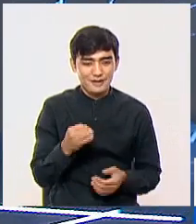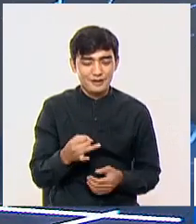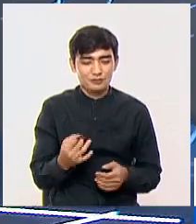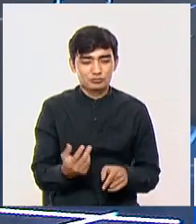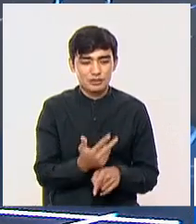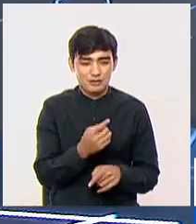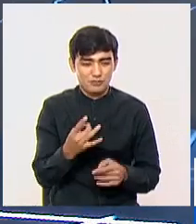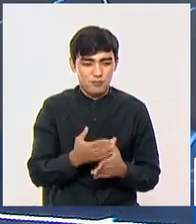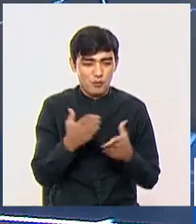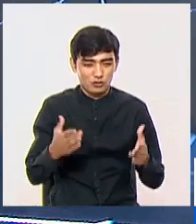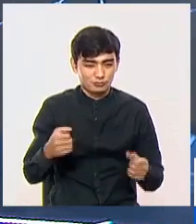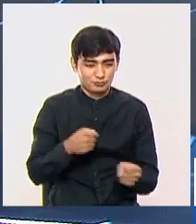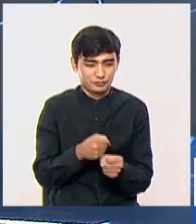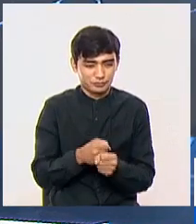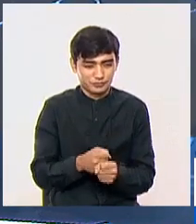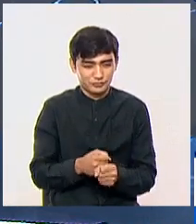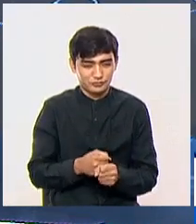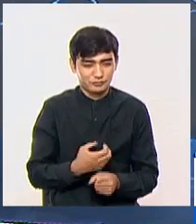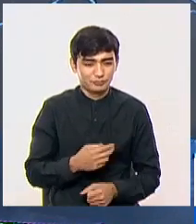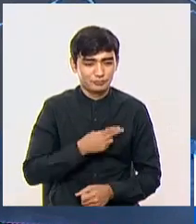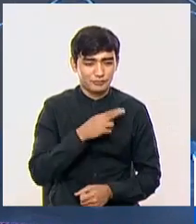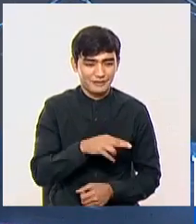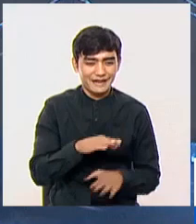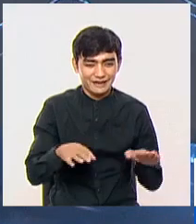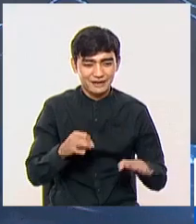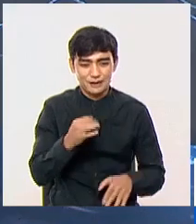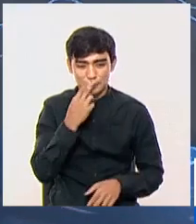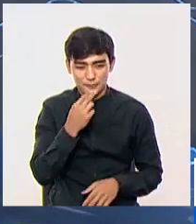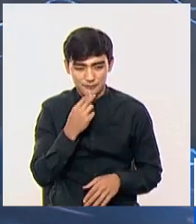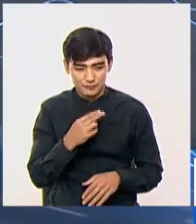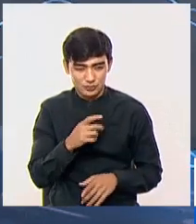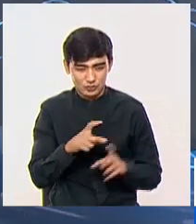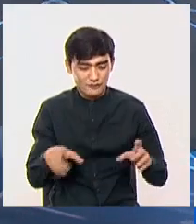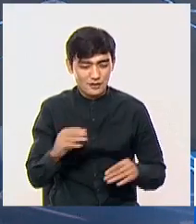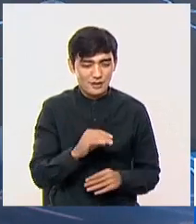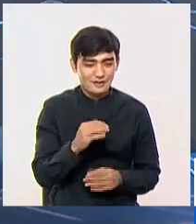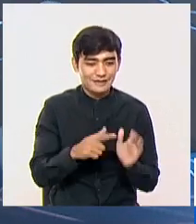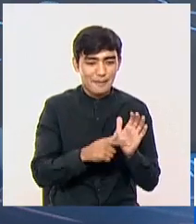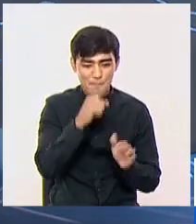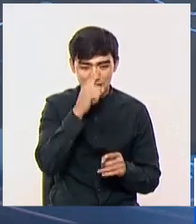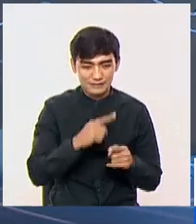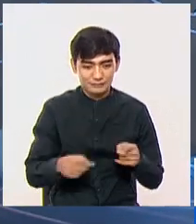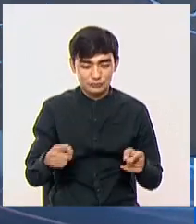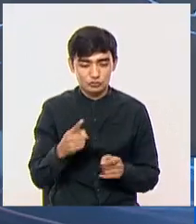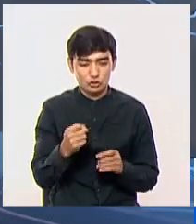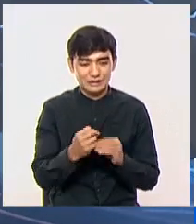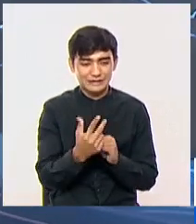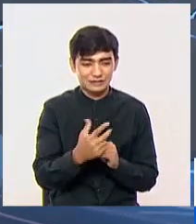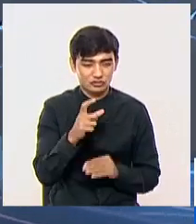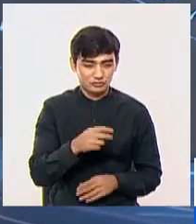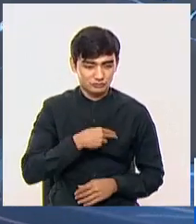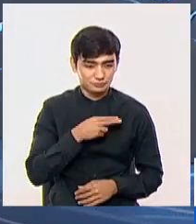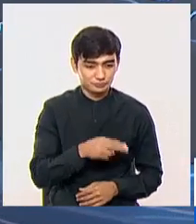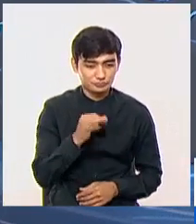в дорожно-транспортных происшествиях стали гибнуть дети и подростки. За 7 месяцев 113 погибших.